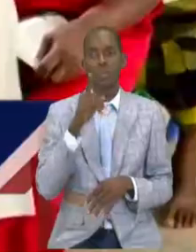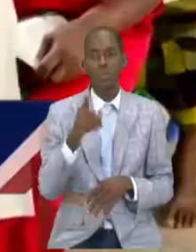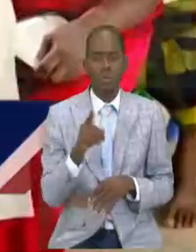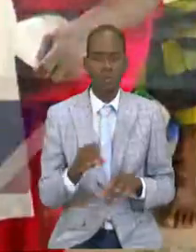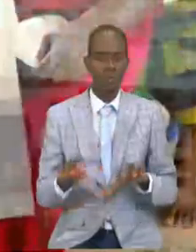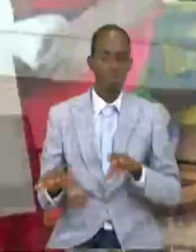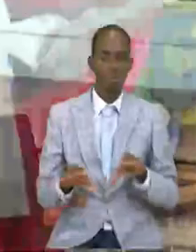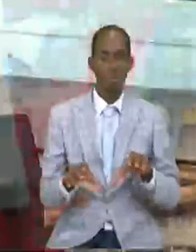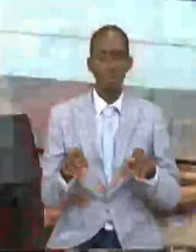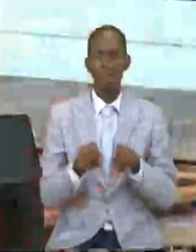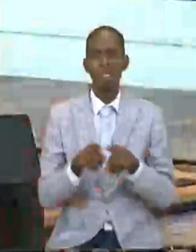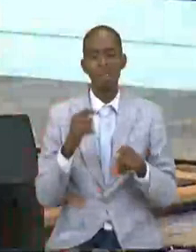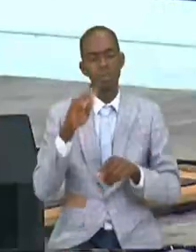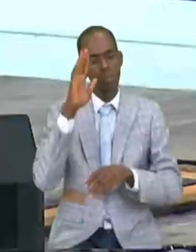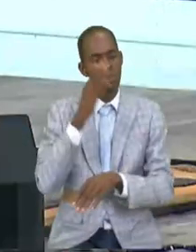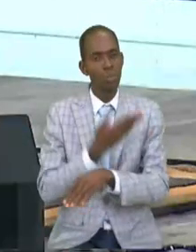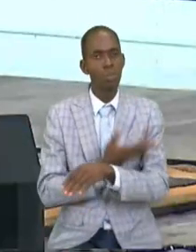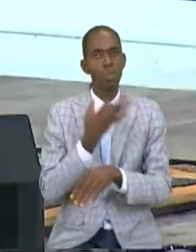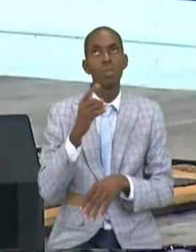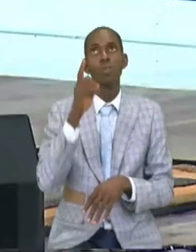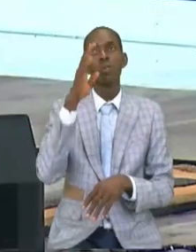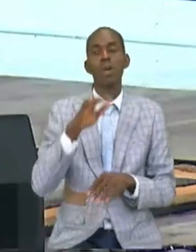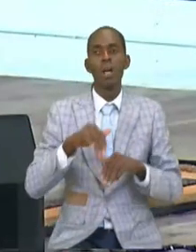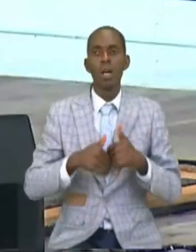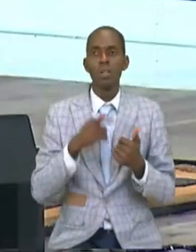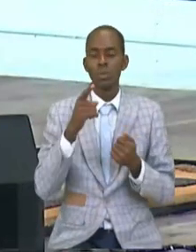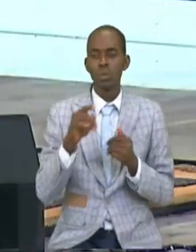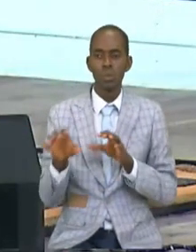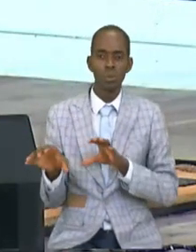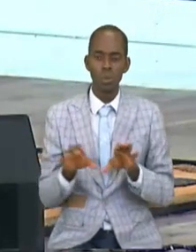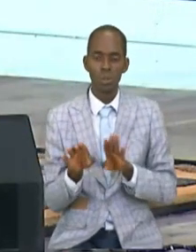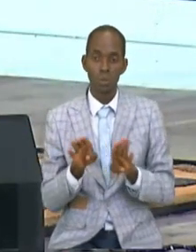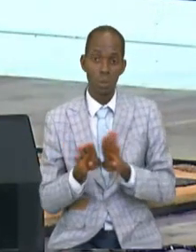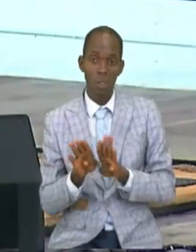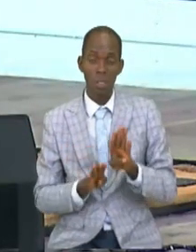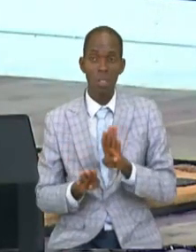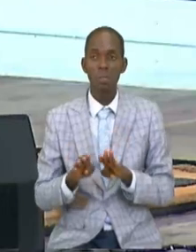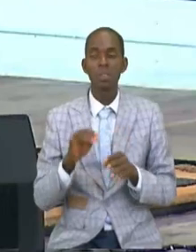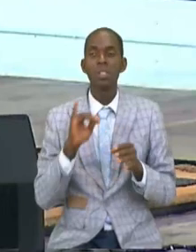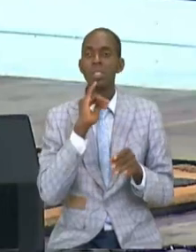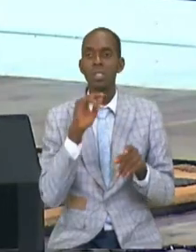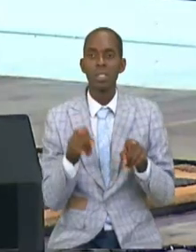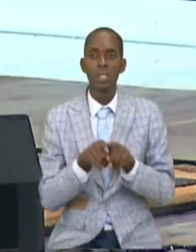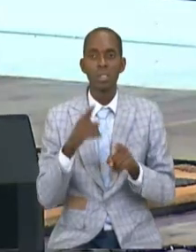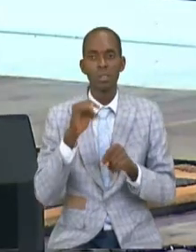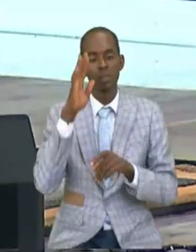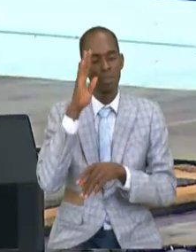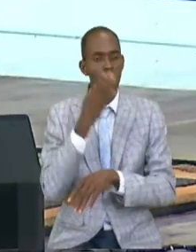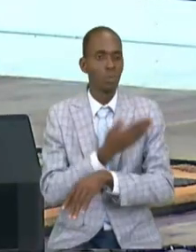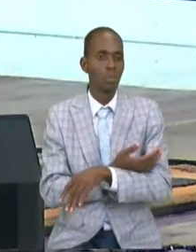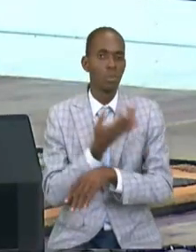Dieu? Comment se comportent-ils? Comment agissent-ils les enfants de Dieu? Philippiens